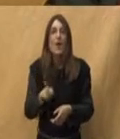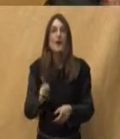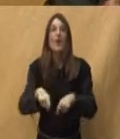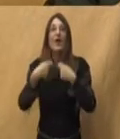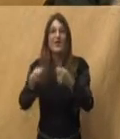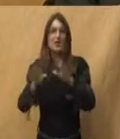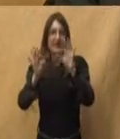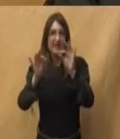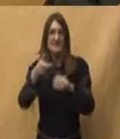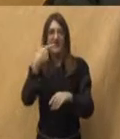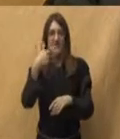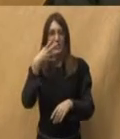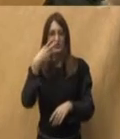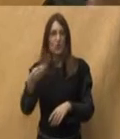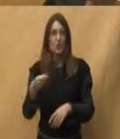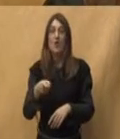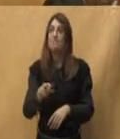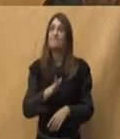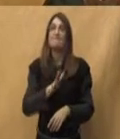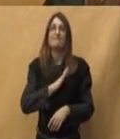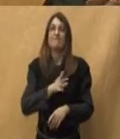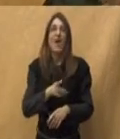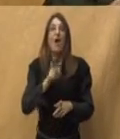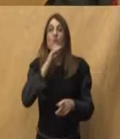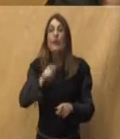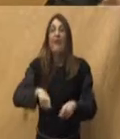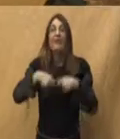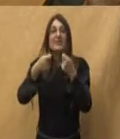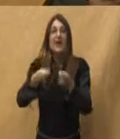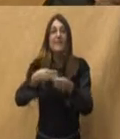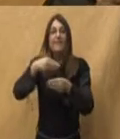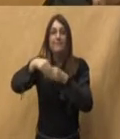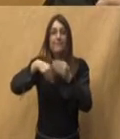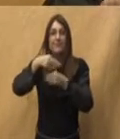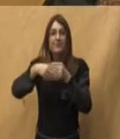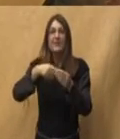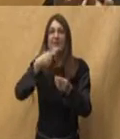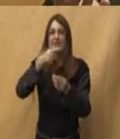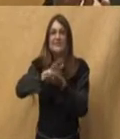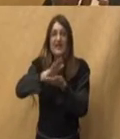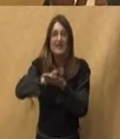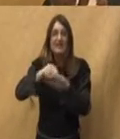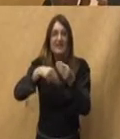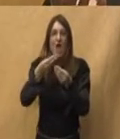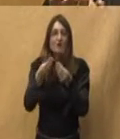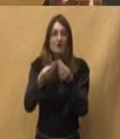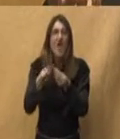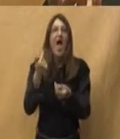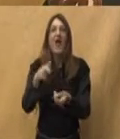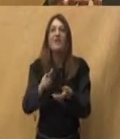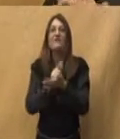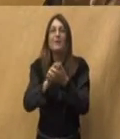djetetu 10 ili 20 kuna da se hrani. Najbolje bi mu dati zapakirani obrok, ali to zbog